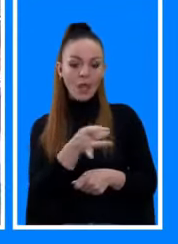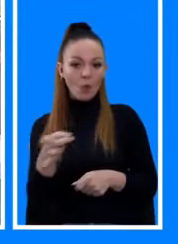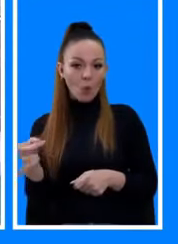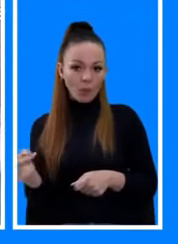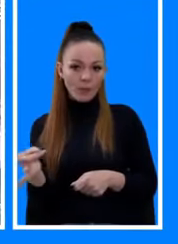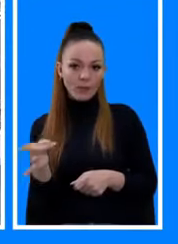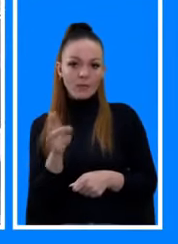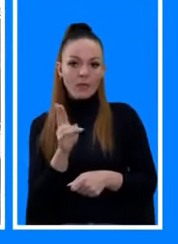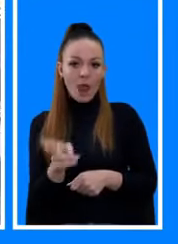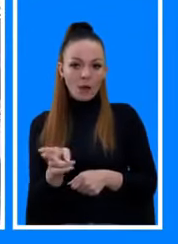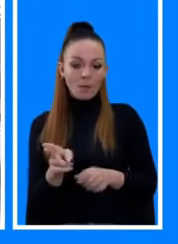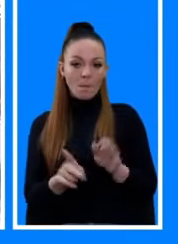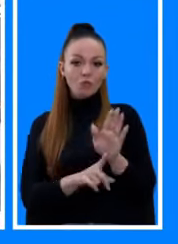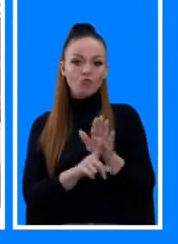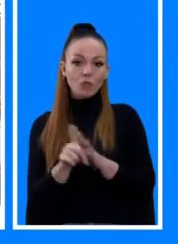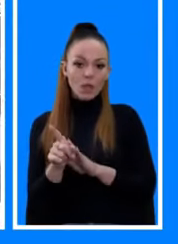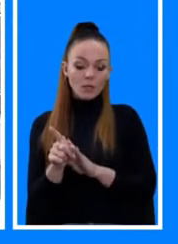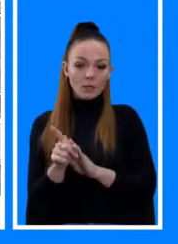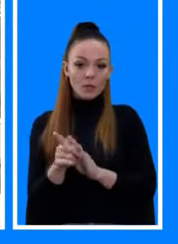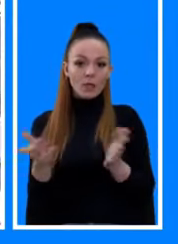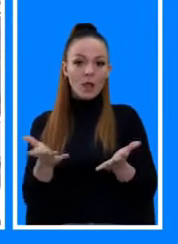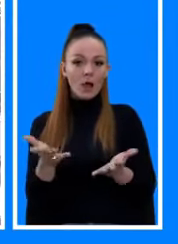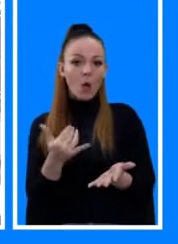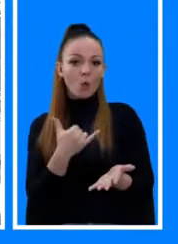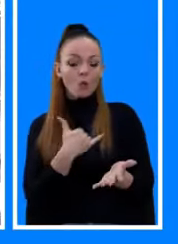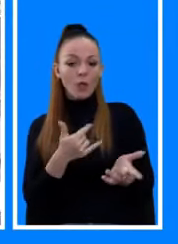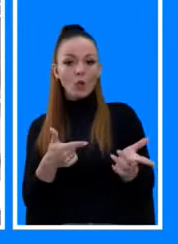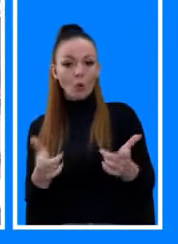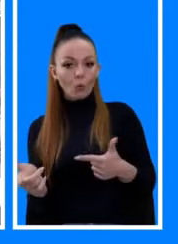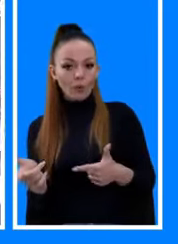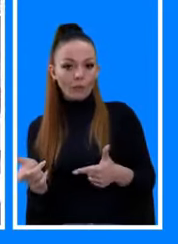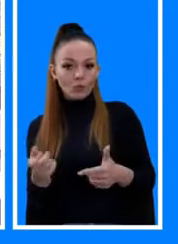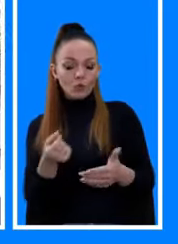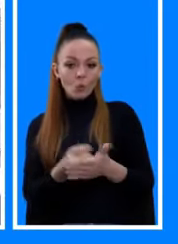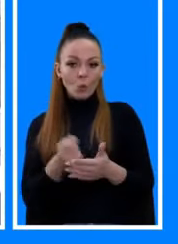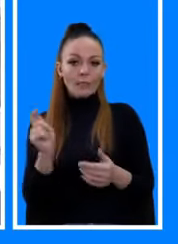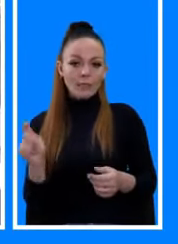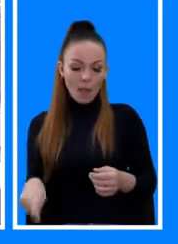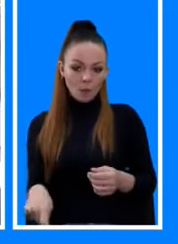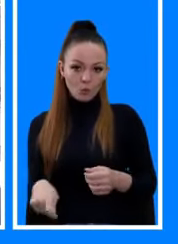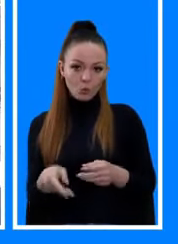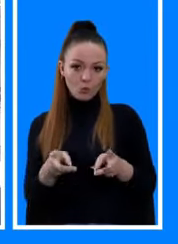як починається, яка у нас готовність до запуску.